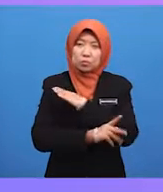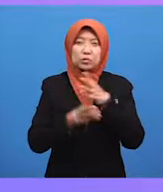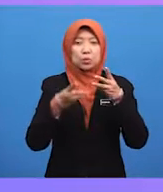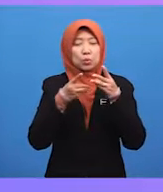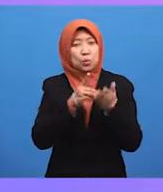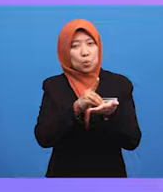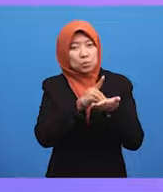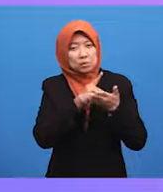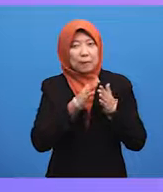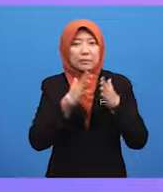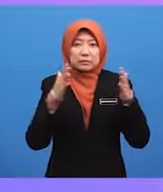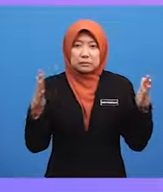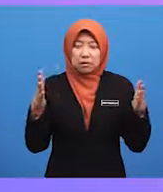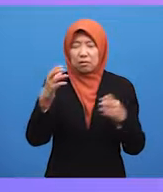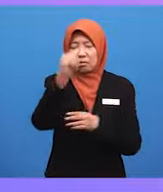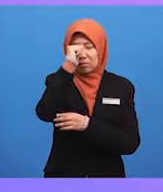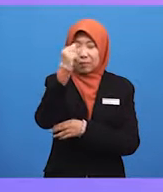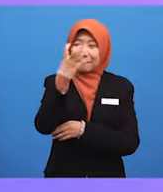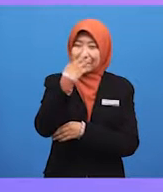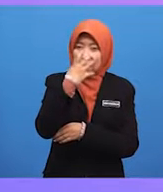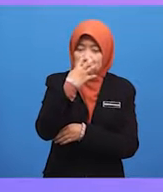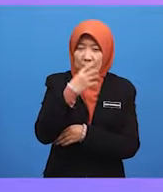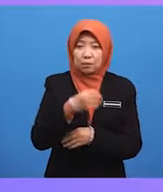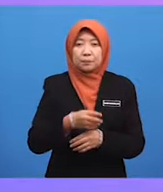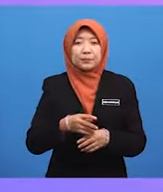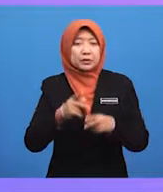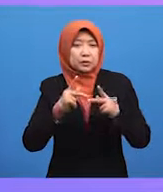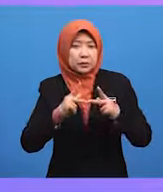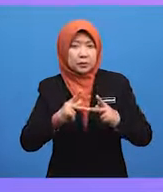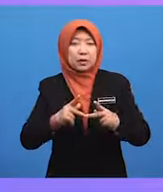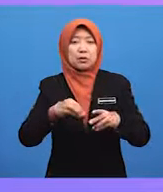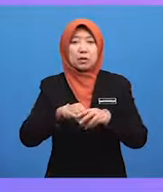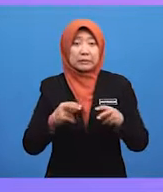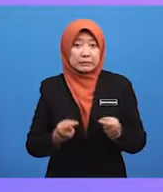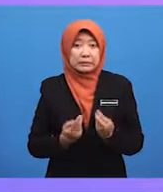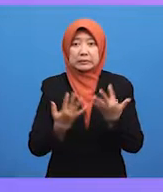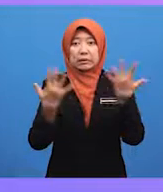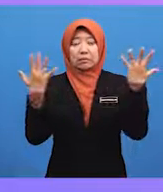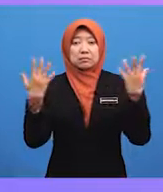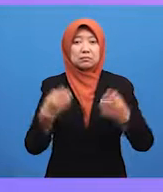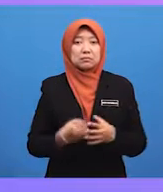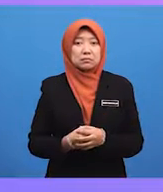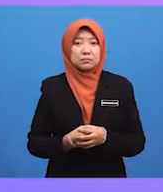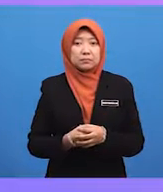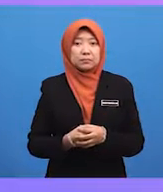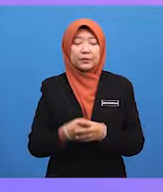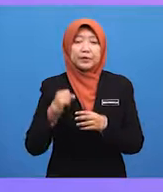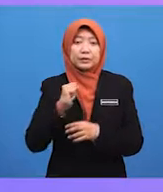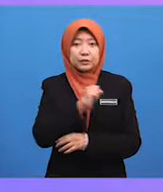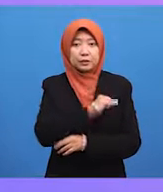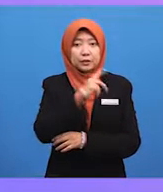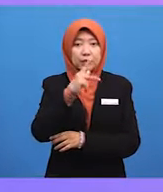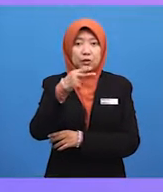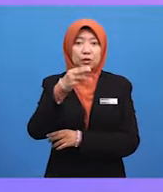berdosa besar dan dimurkai Allah. Mereka kekal dalam api neraka. Manakala syirik